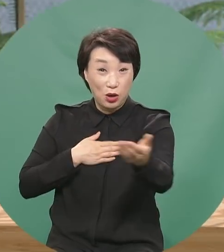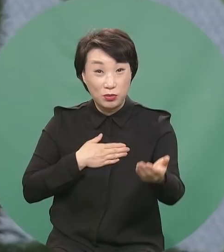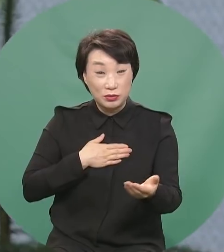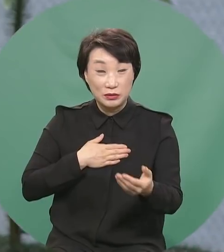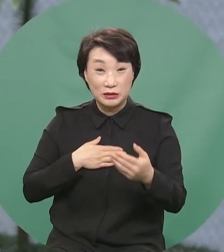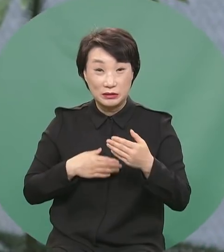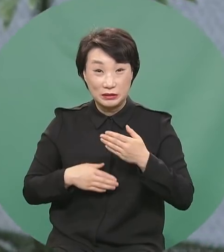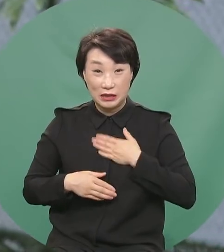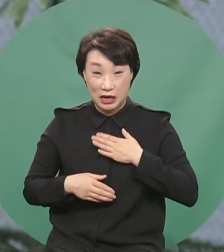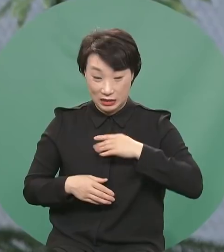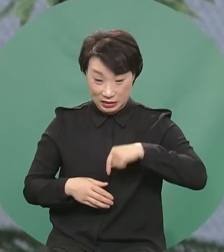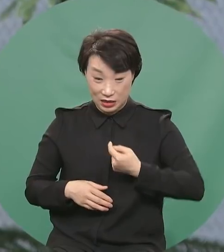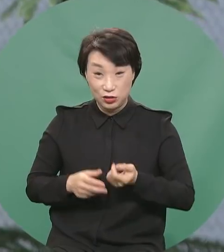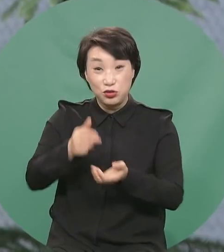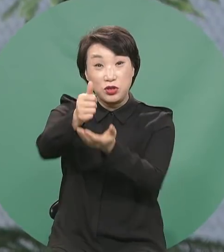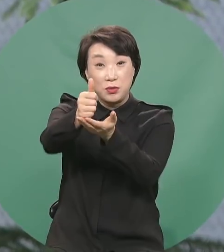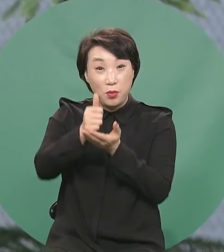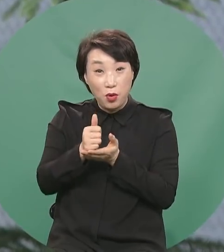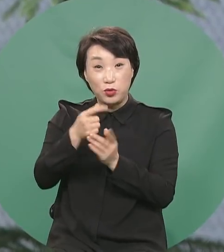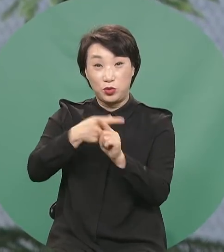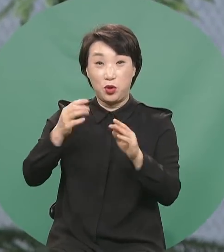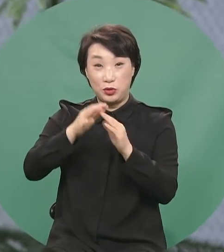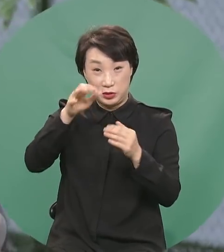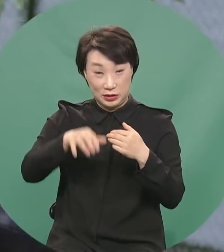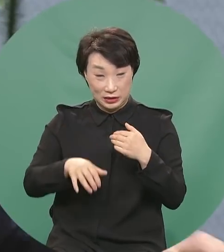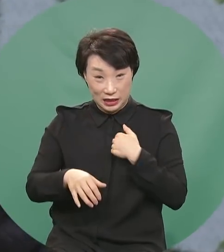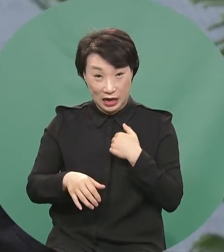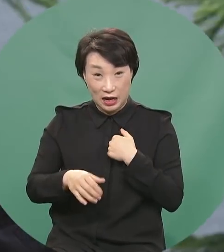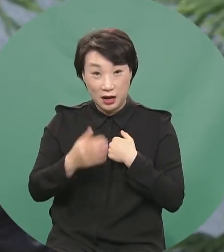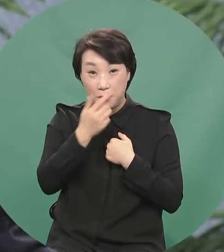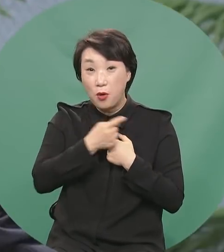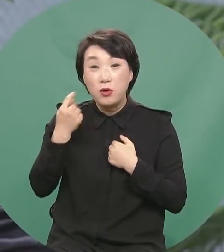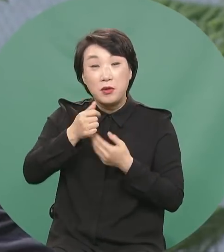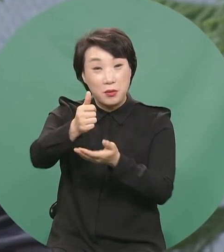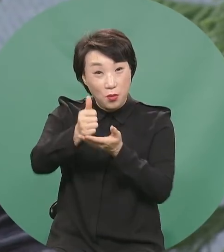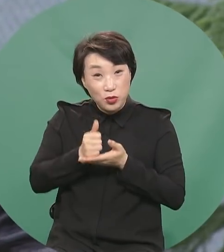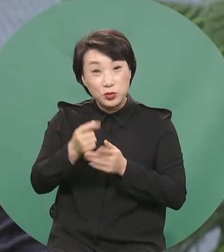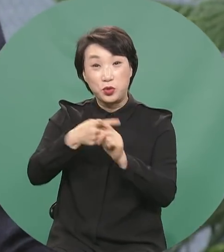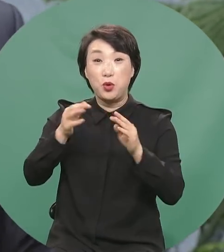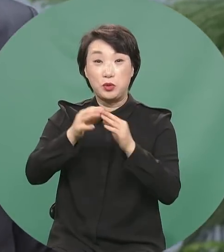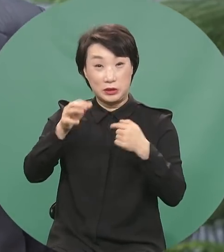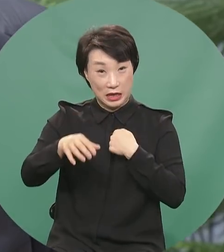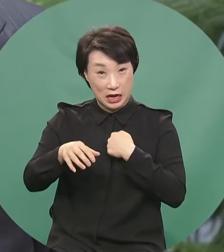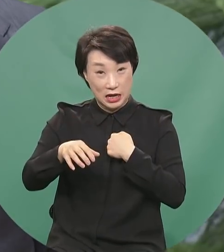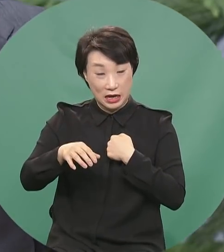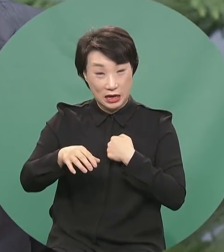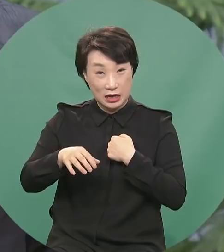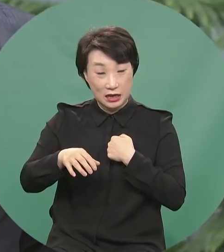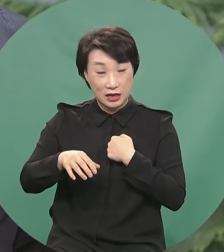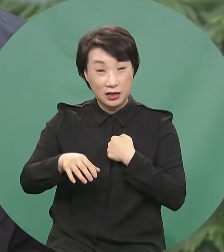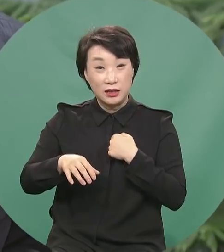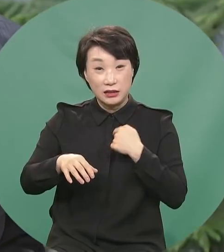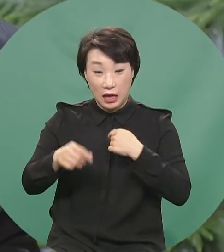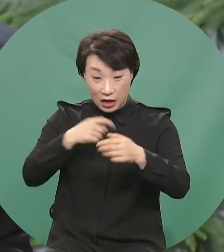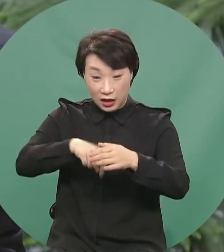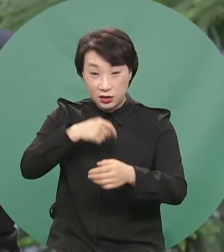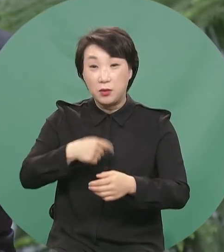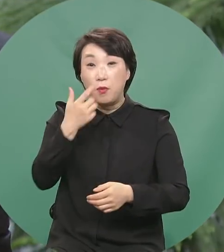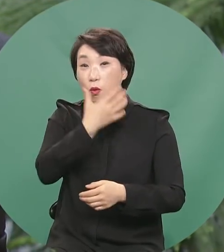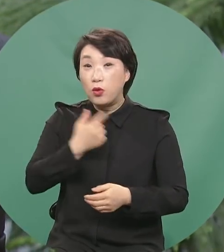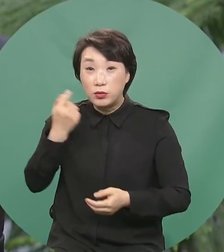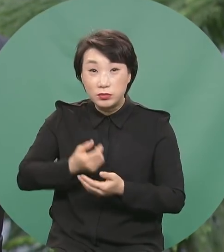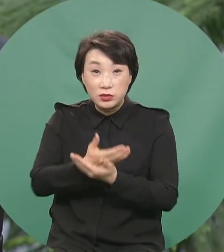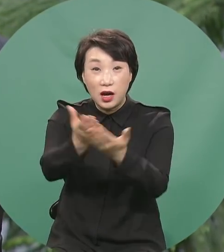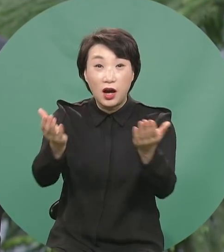자신이 주님 모신 교회요, 복음을 모신 교회인데 내게서 복음을